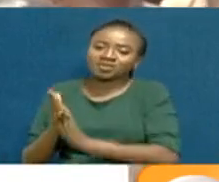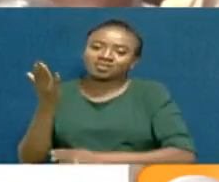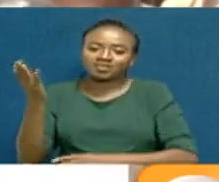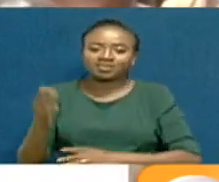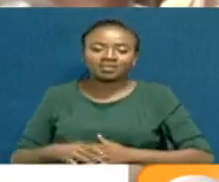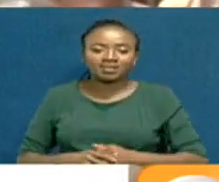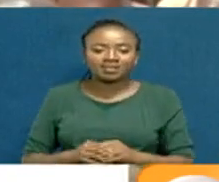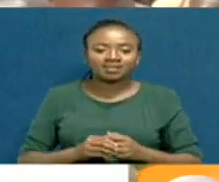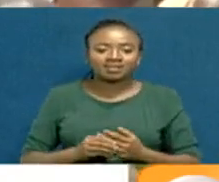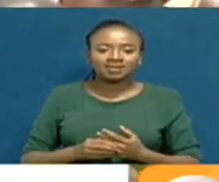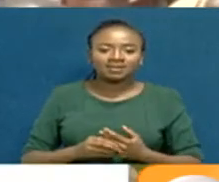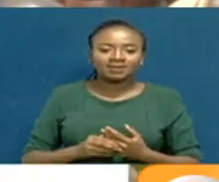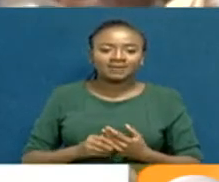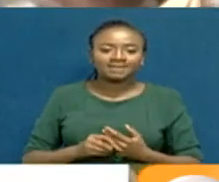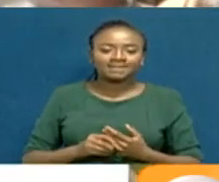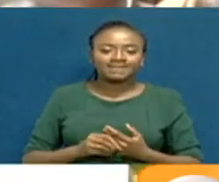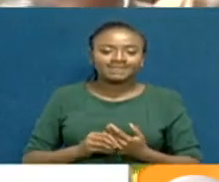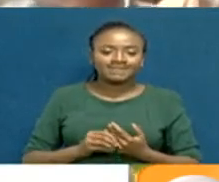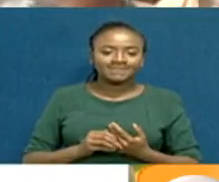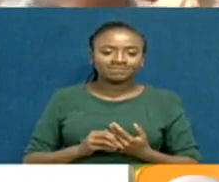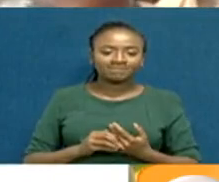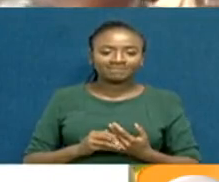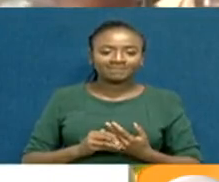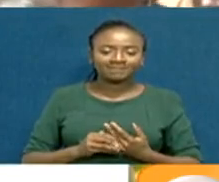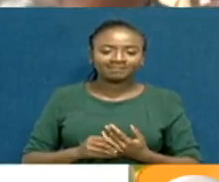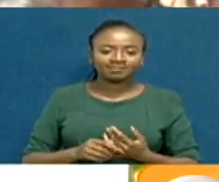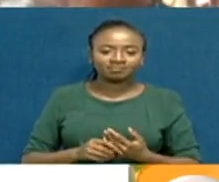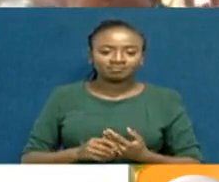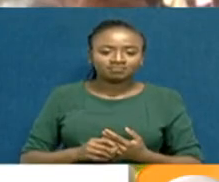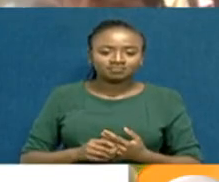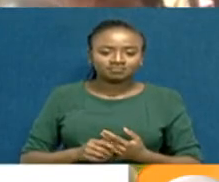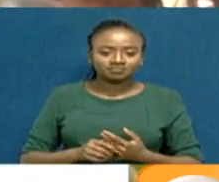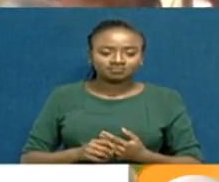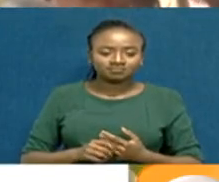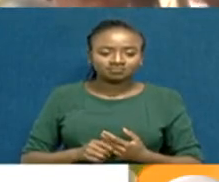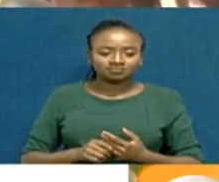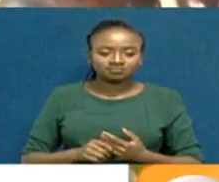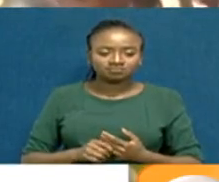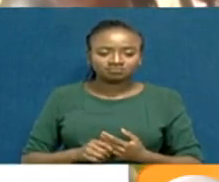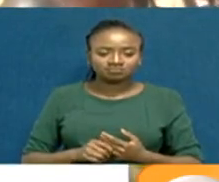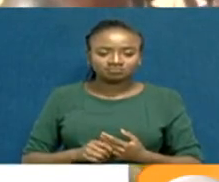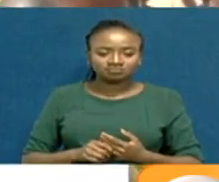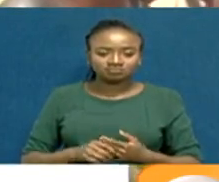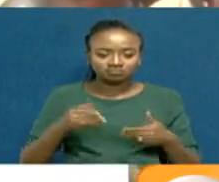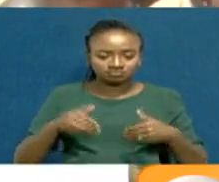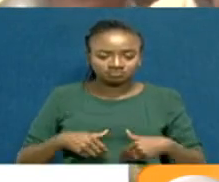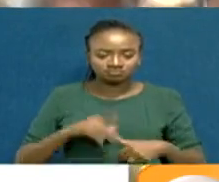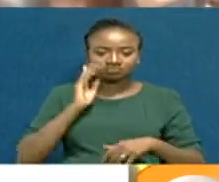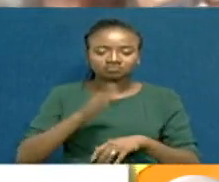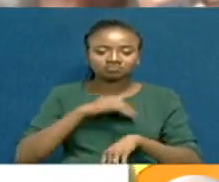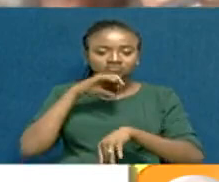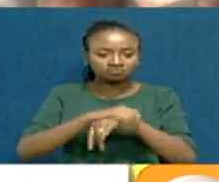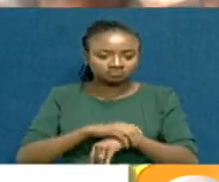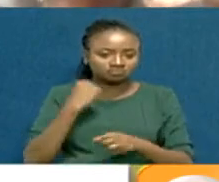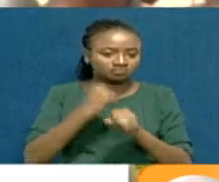Alizo masomo atapata kazi mzuri. Pale anaanza kupata mshahara mzuri. Ya kuinua